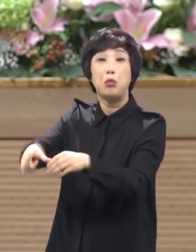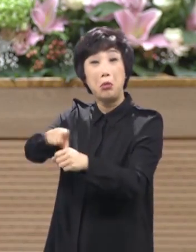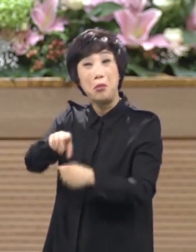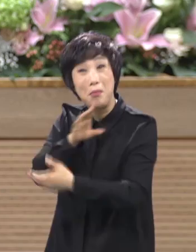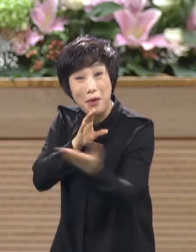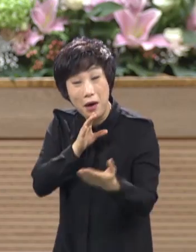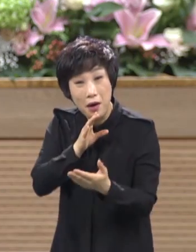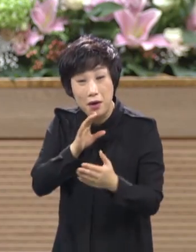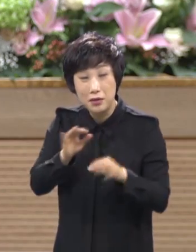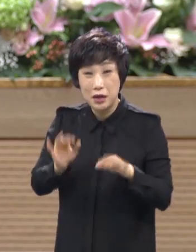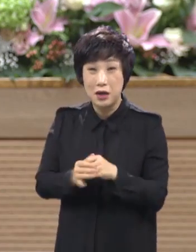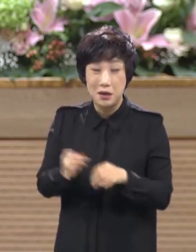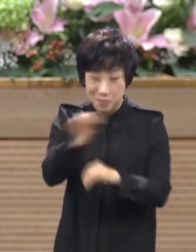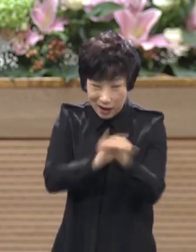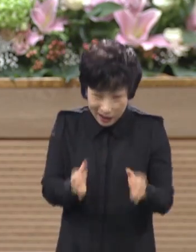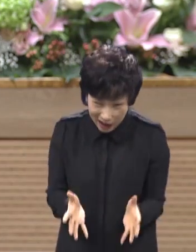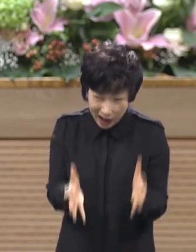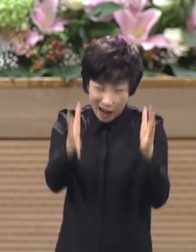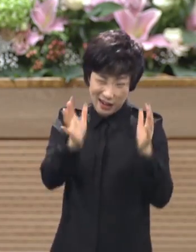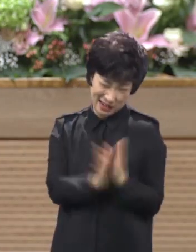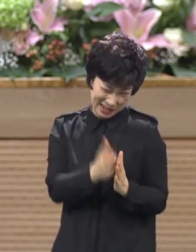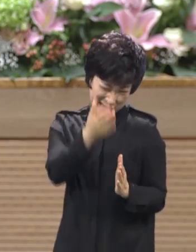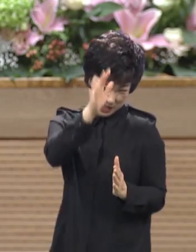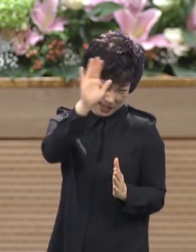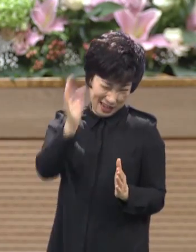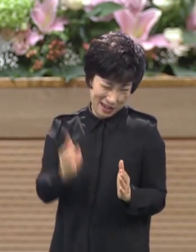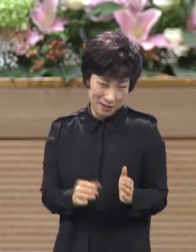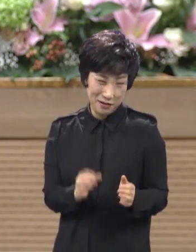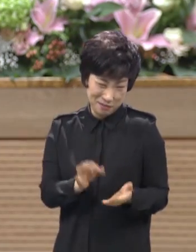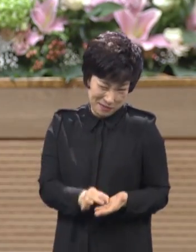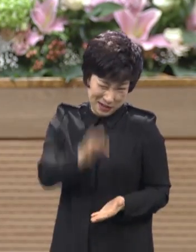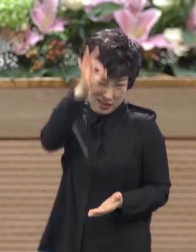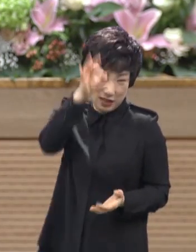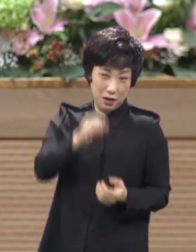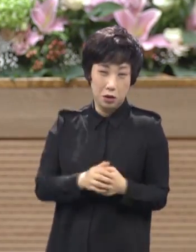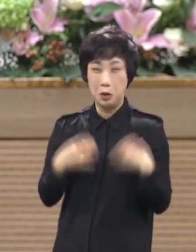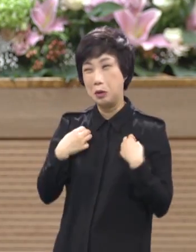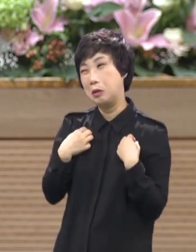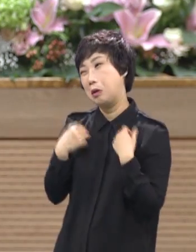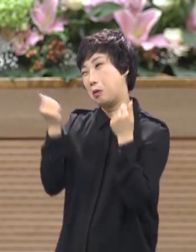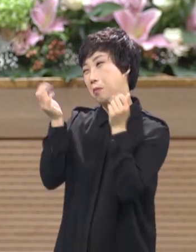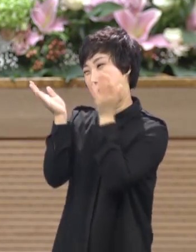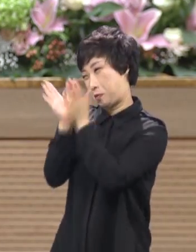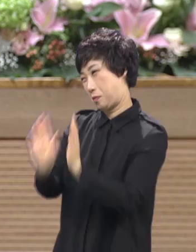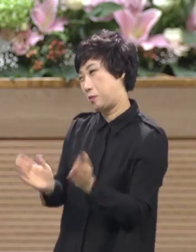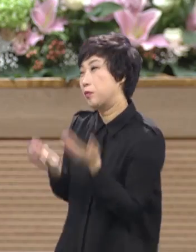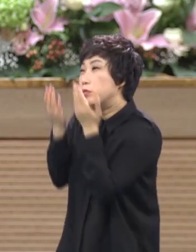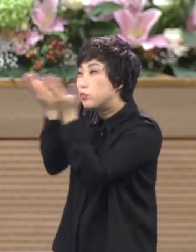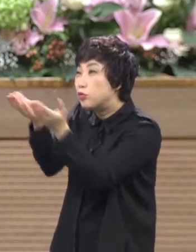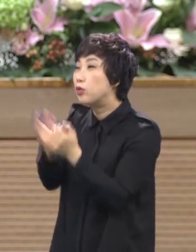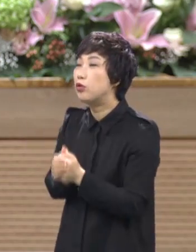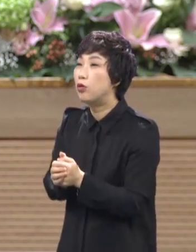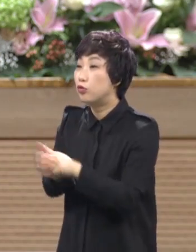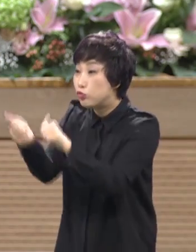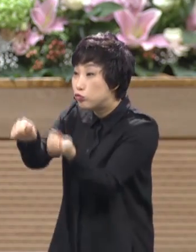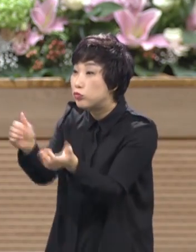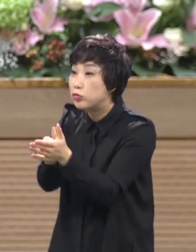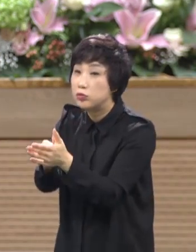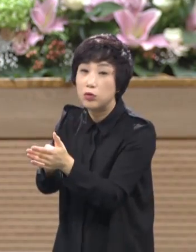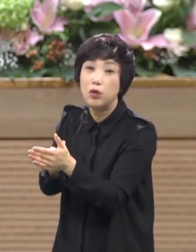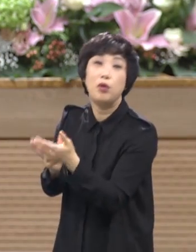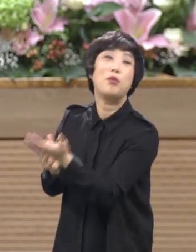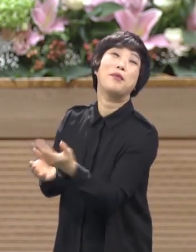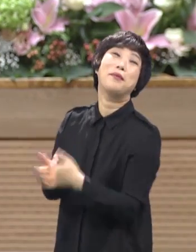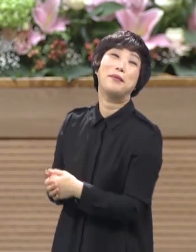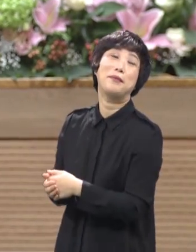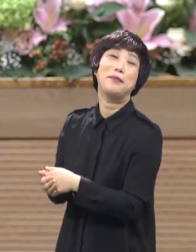아주 인류 백화점에 가서 의리의리한 최고의 비싼 옷을 갖다 앙드레 킴이 만든 옷을 갖다 입힌 들 무슨 소용이